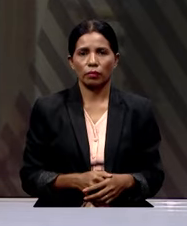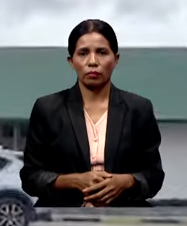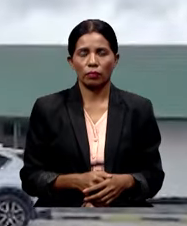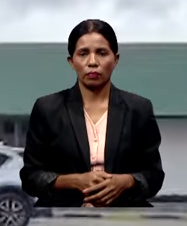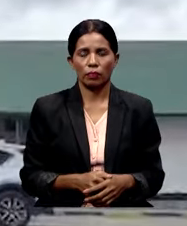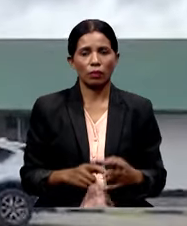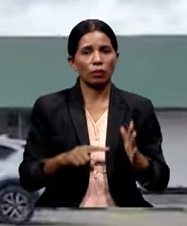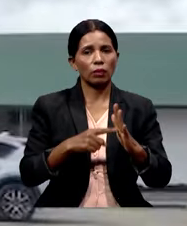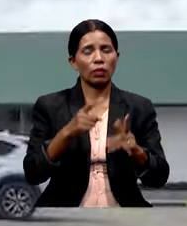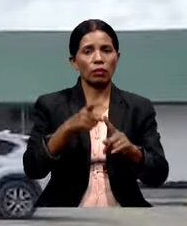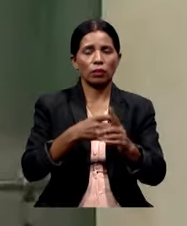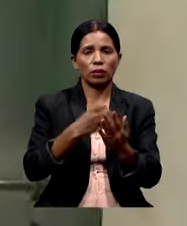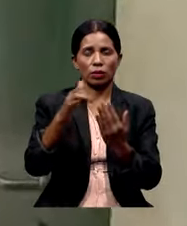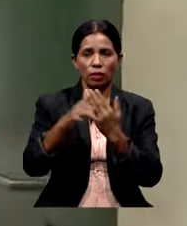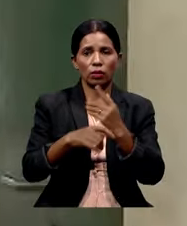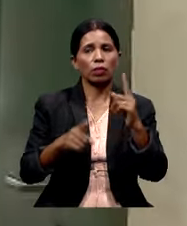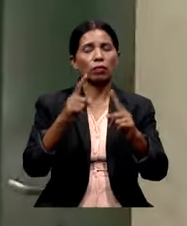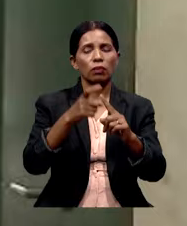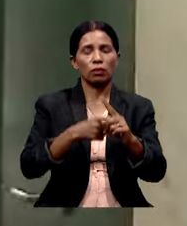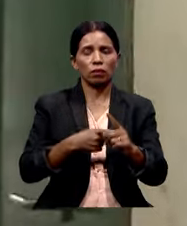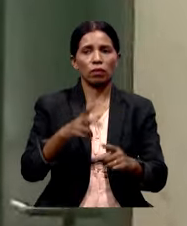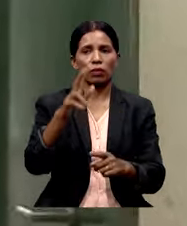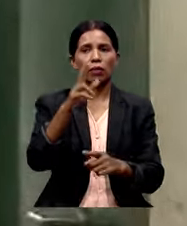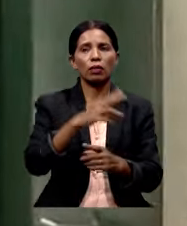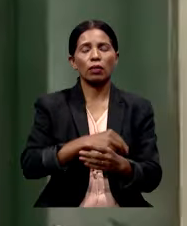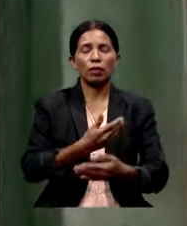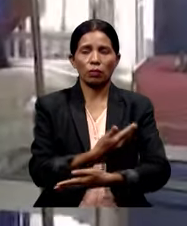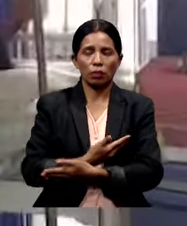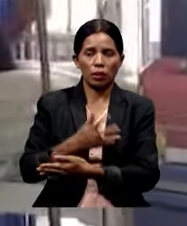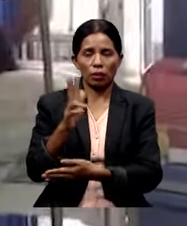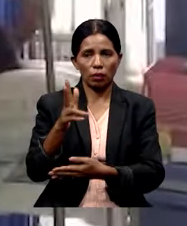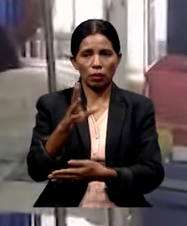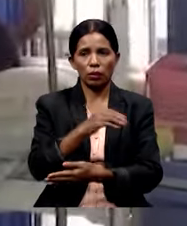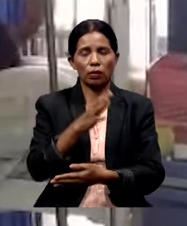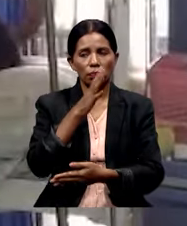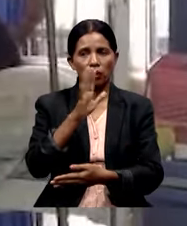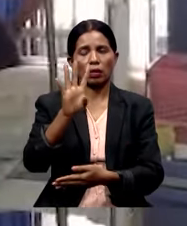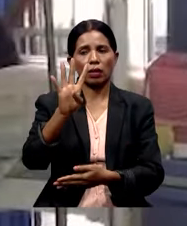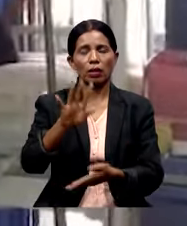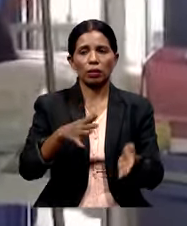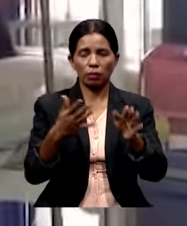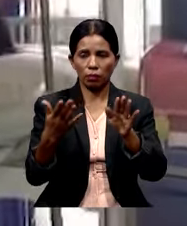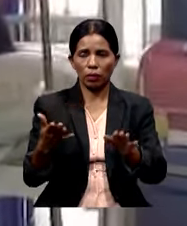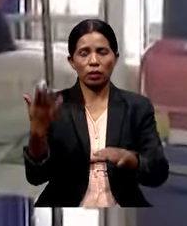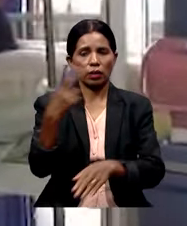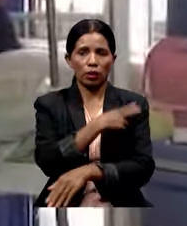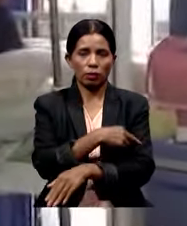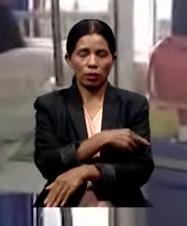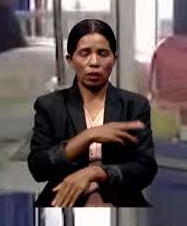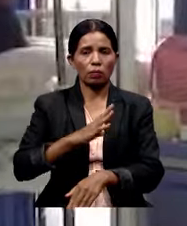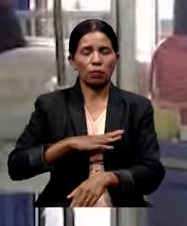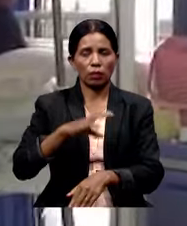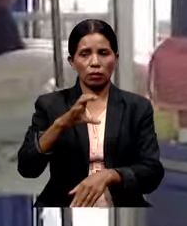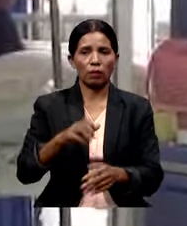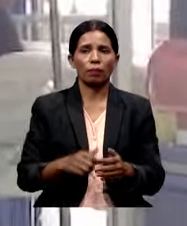Ahu si fulan Janeiro to fulan November tina ne bebe nang tolunulu no inang nainghat mate hospital regional Eduardo Ximenes Baukau. Mate